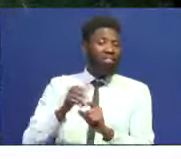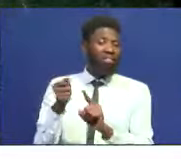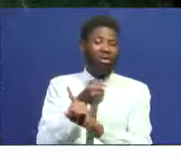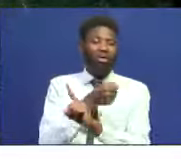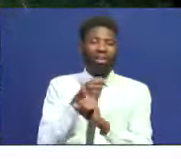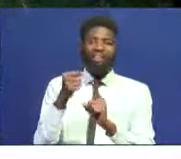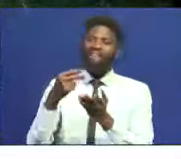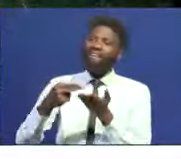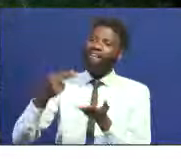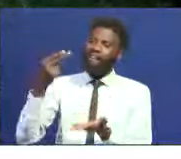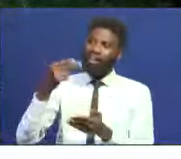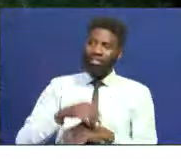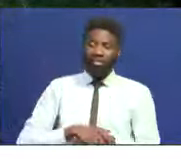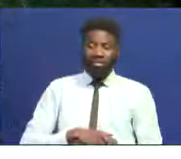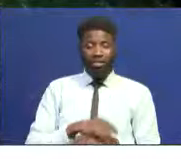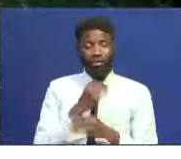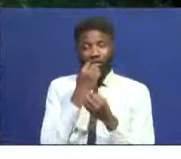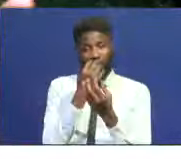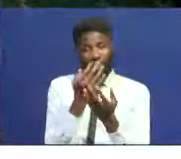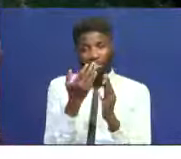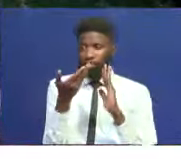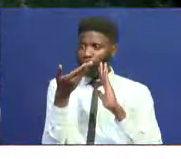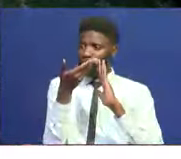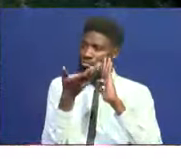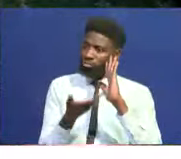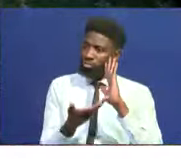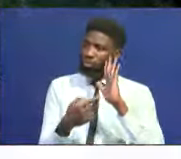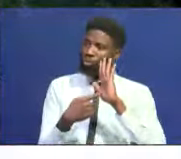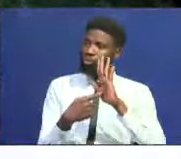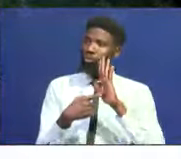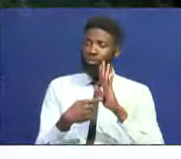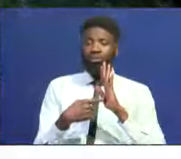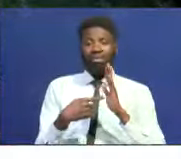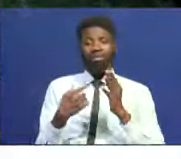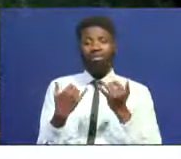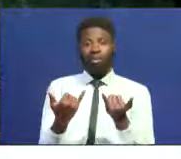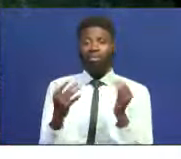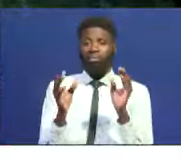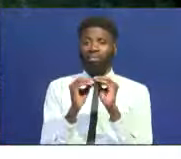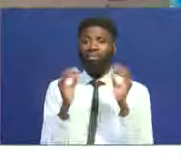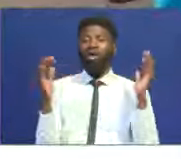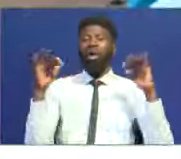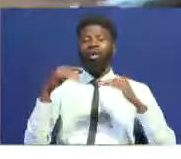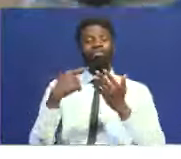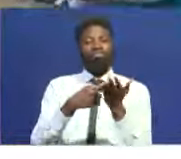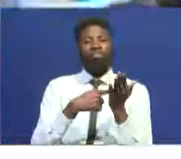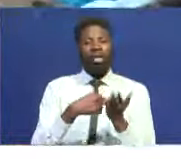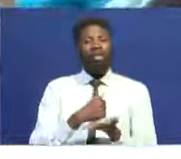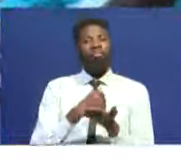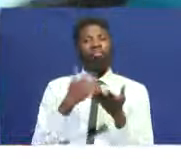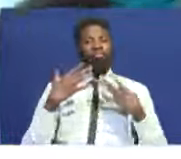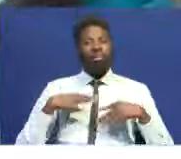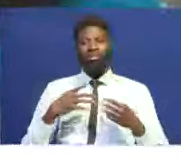it's really speaking a lot. So these dialogues bring all the key decision makers in different angles.